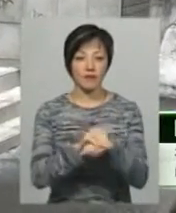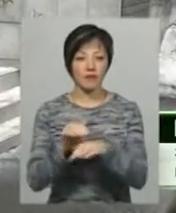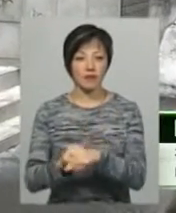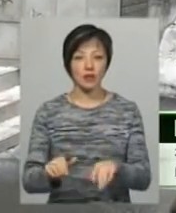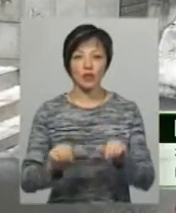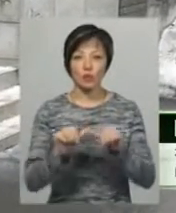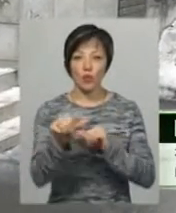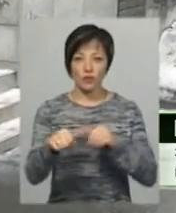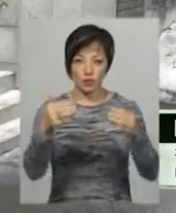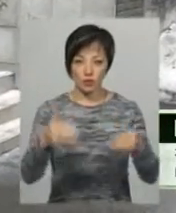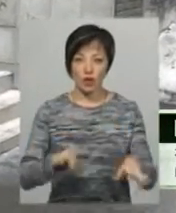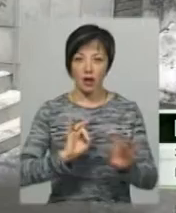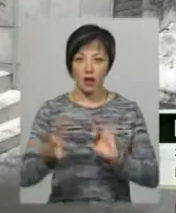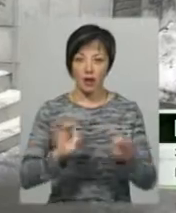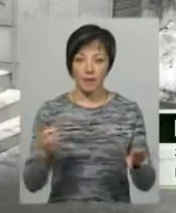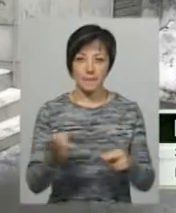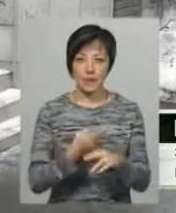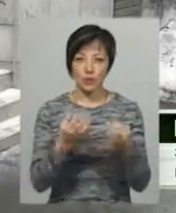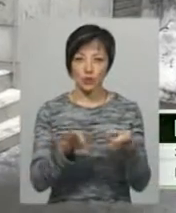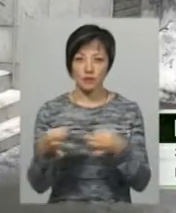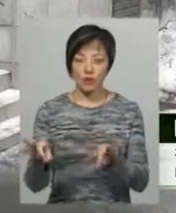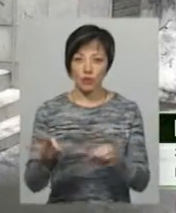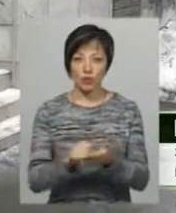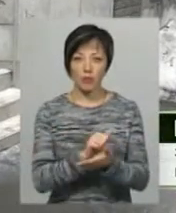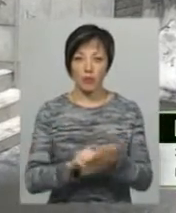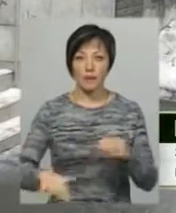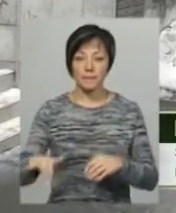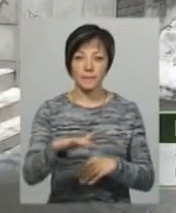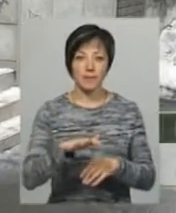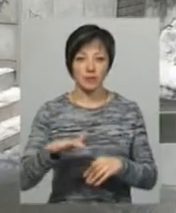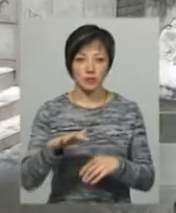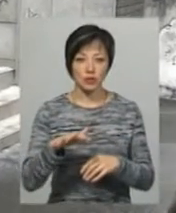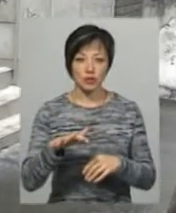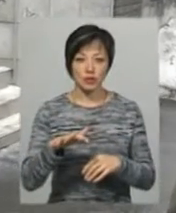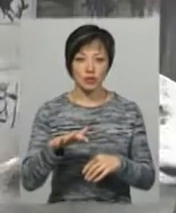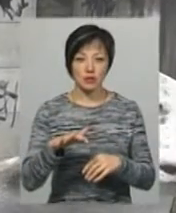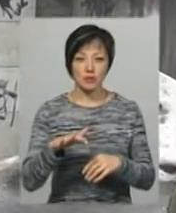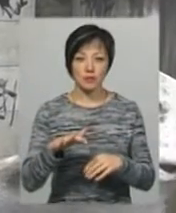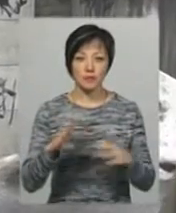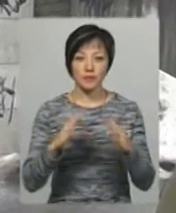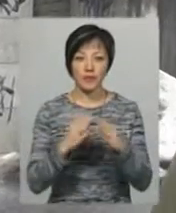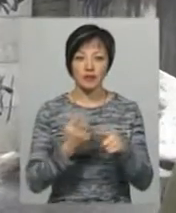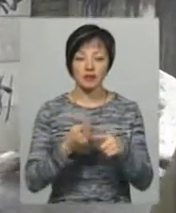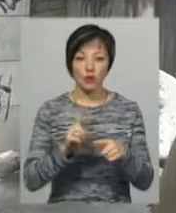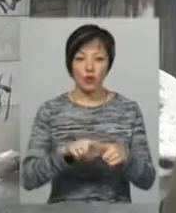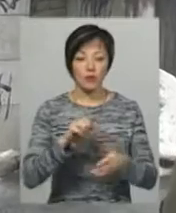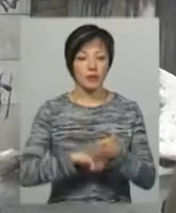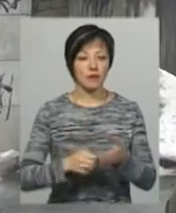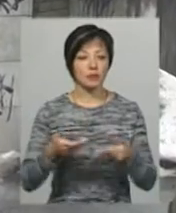без дозвільних документів на приміщенні поліграфічного будинку. З цього приводу